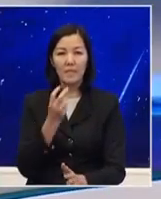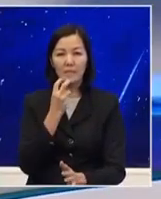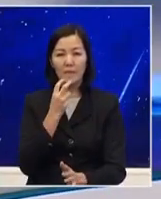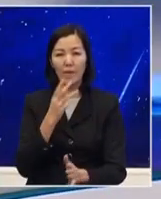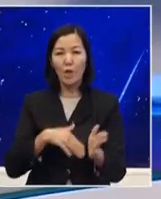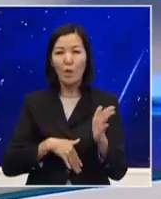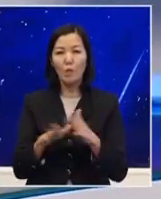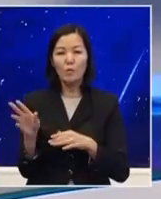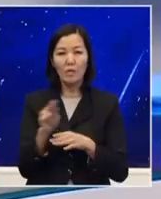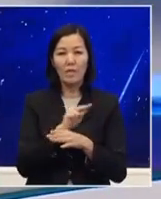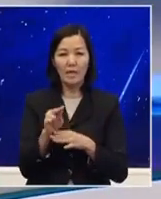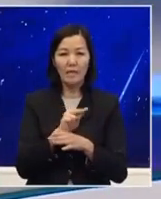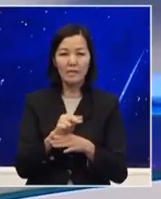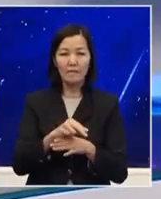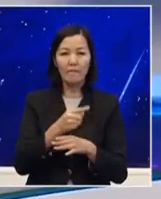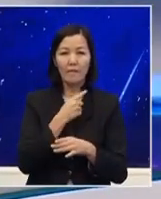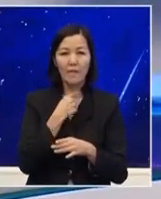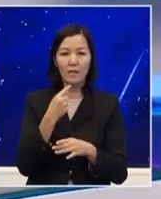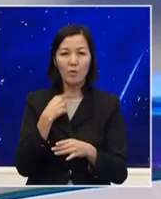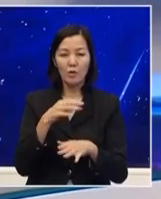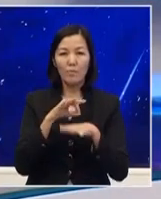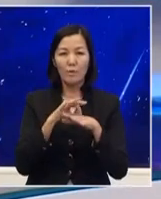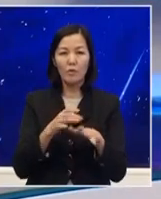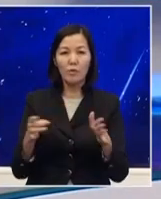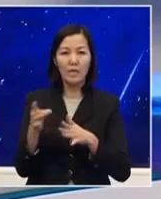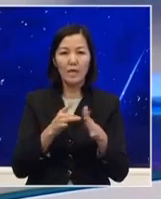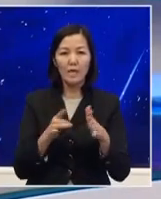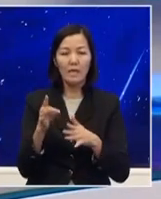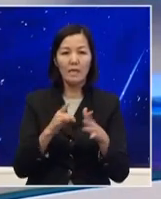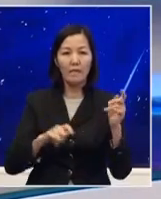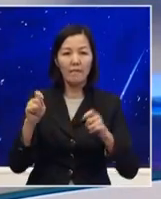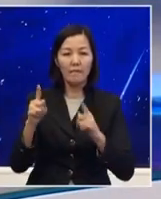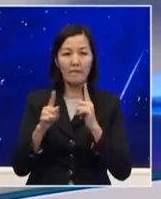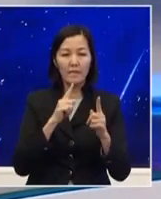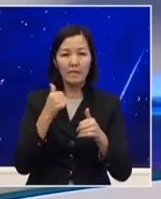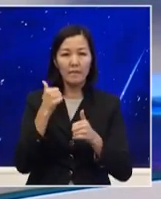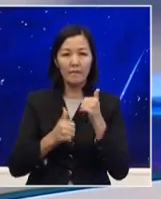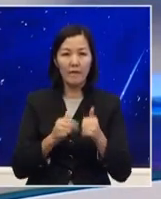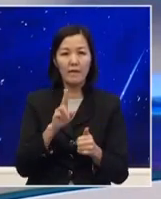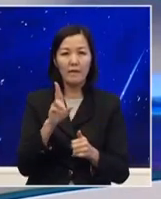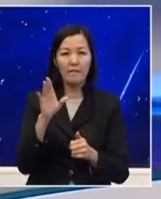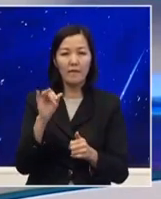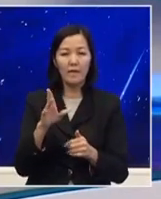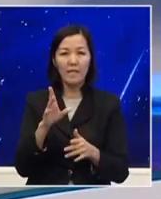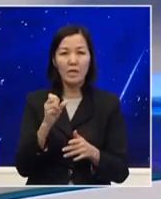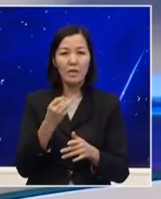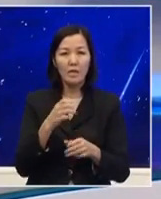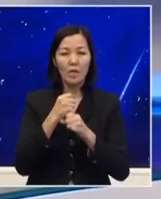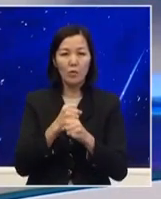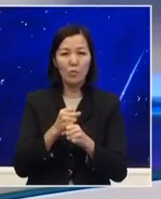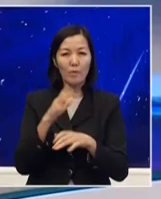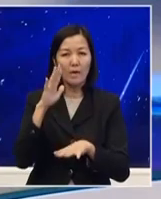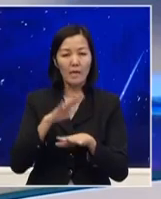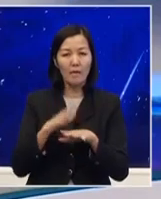«Смех – лучшее лекарство». В областном центре прошел региональный фестиваль КВН «Жайдарман» на Кубок Акима Алматинской области.